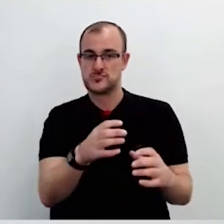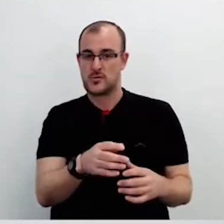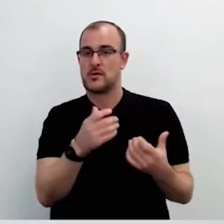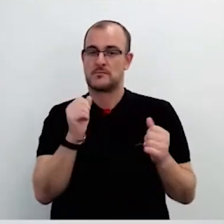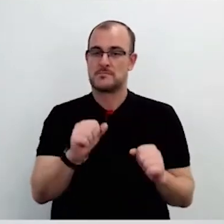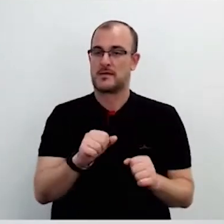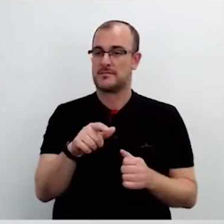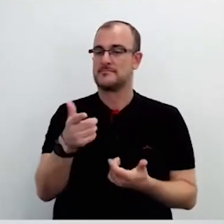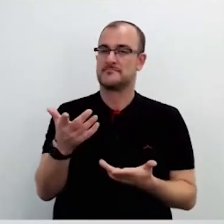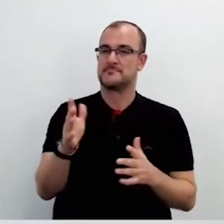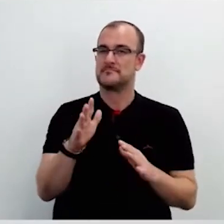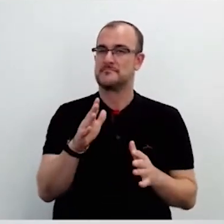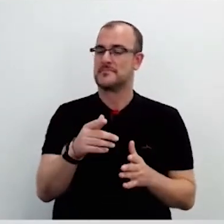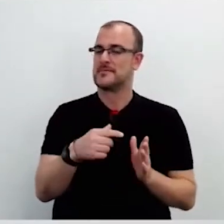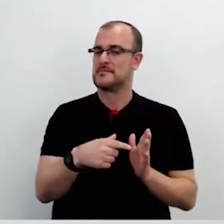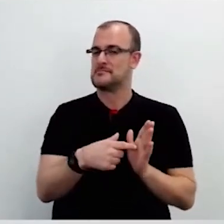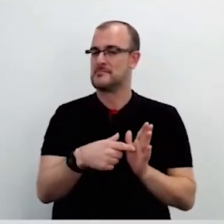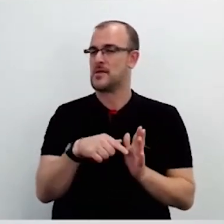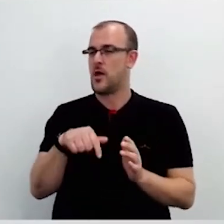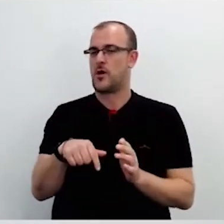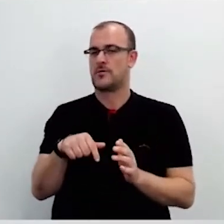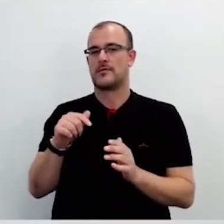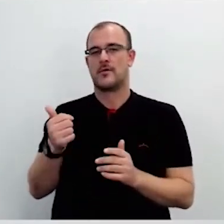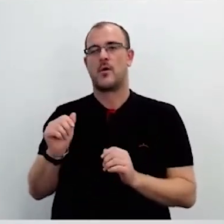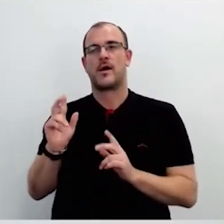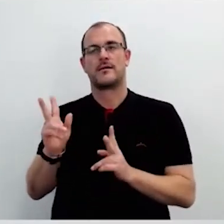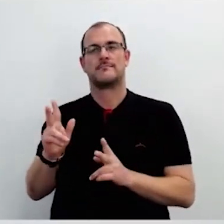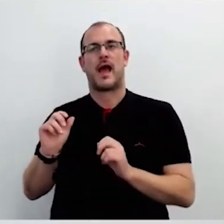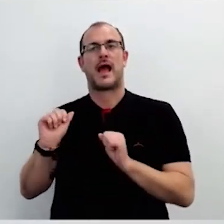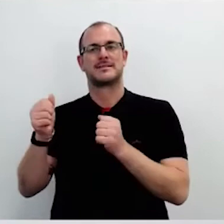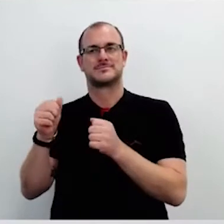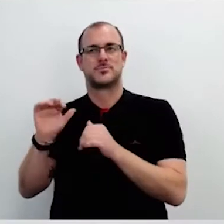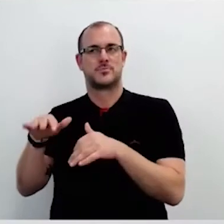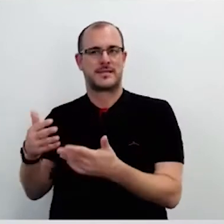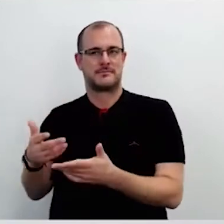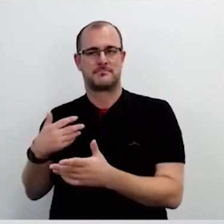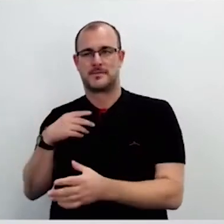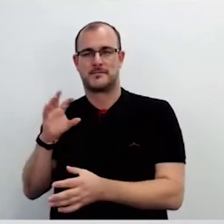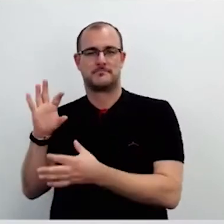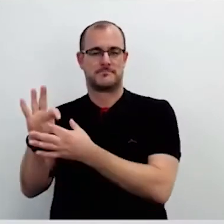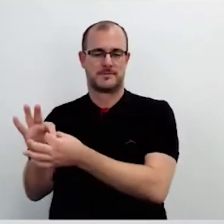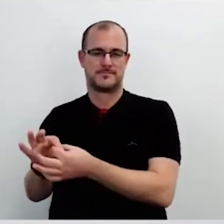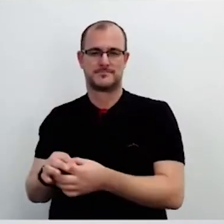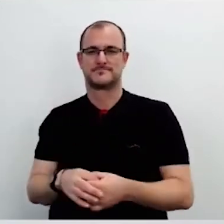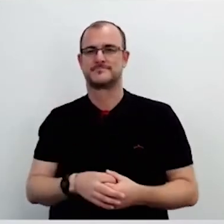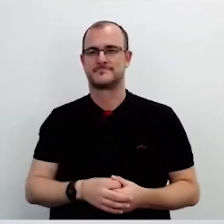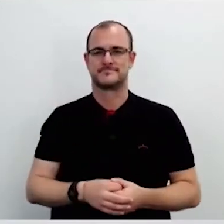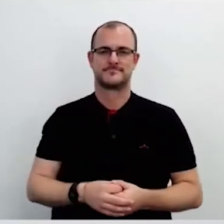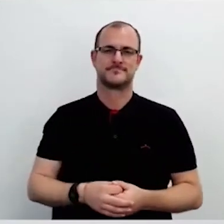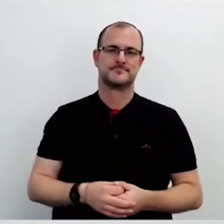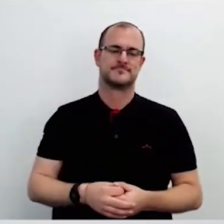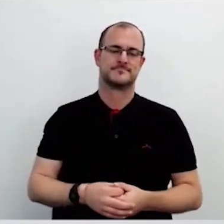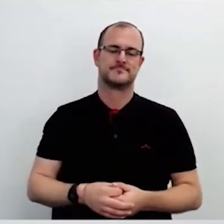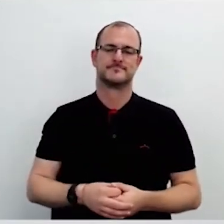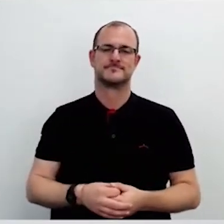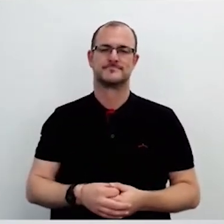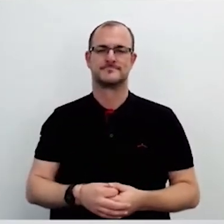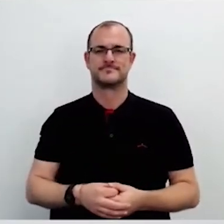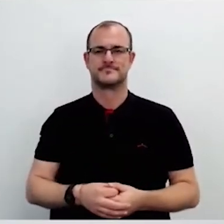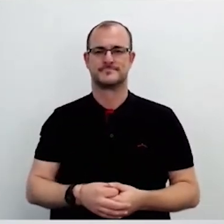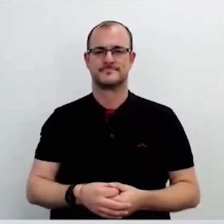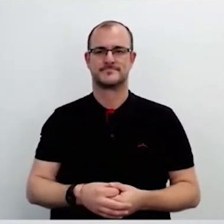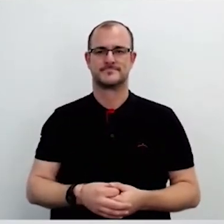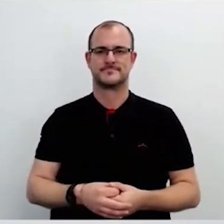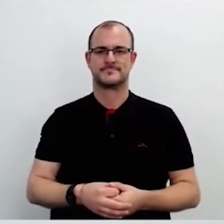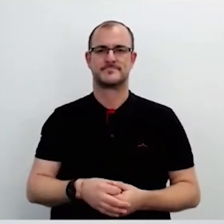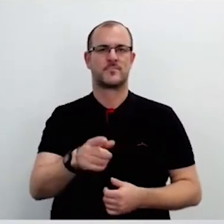Zuschauer nochmal der Hinweis, dass es da heute auch Aktionen auf unserer Aktionslandkarte der Deutschen Telekom zu finden gibt. Sie